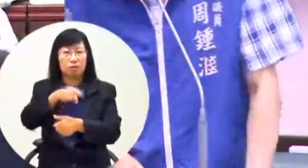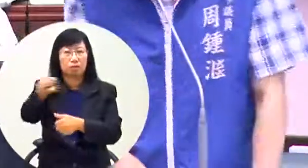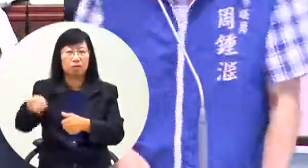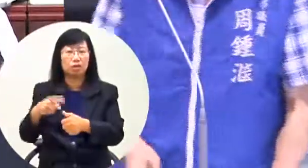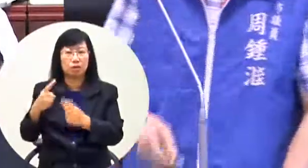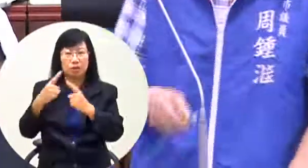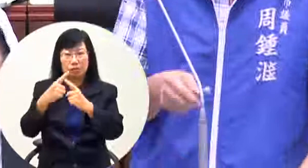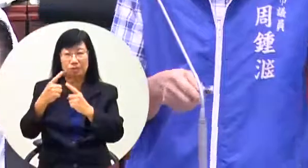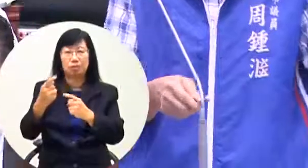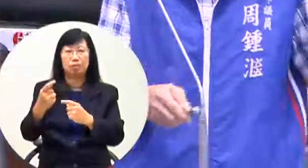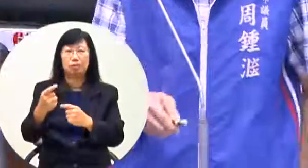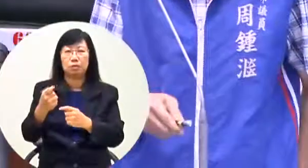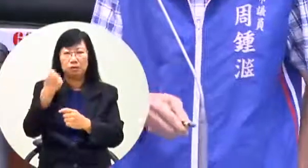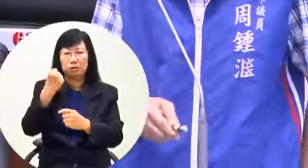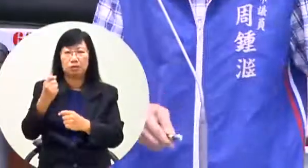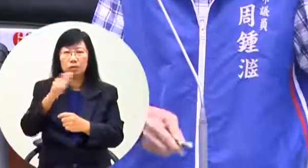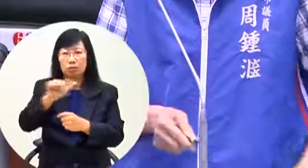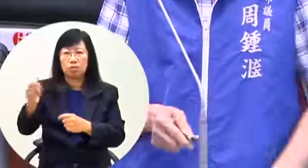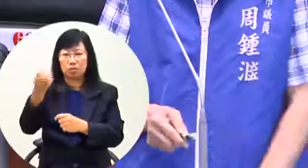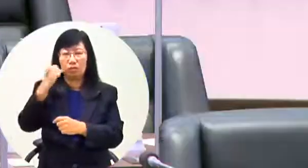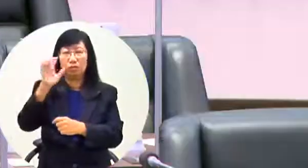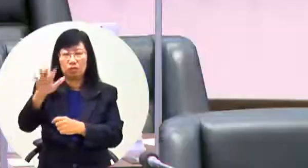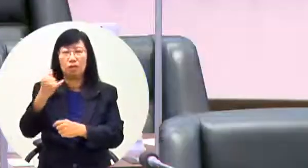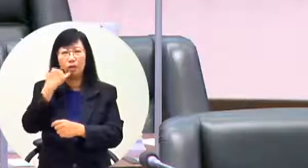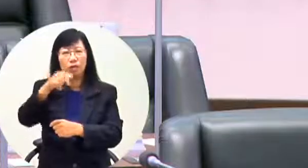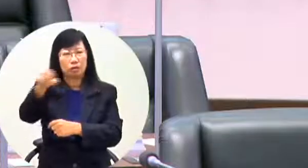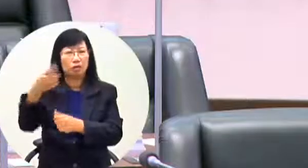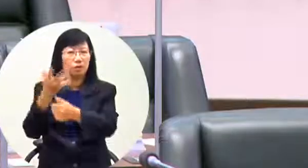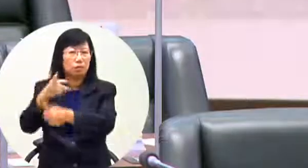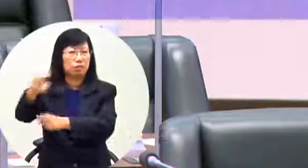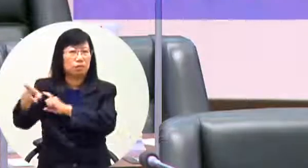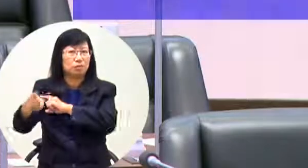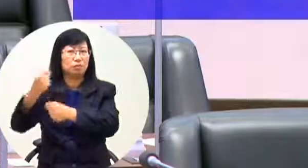面。第二个，